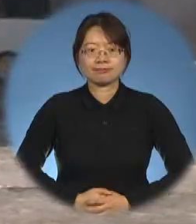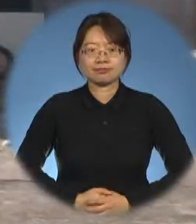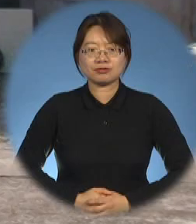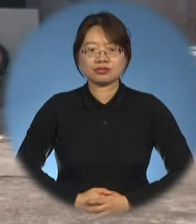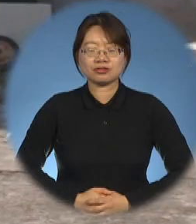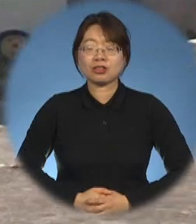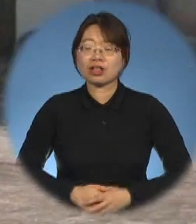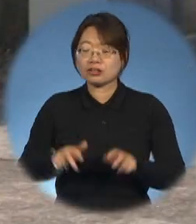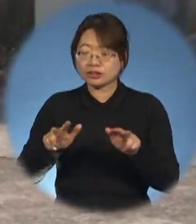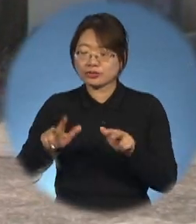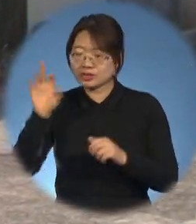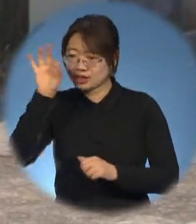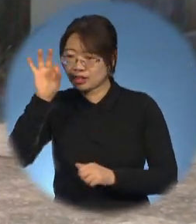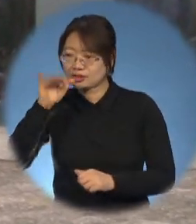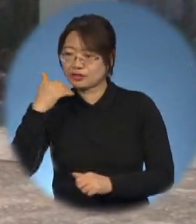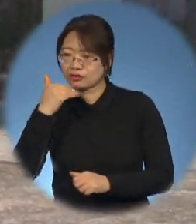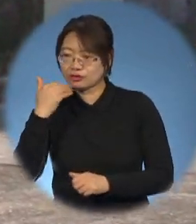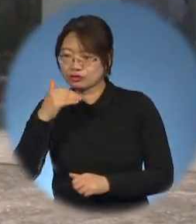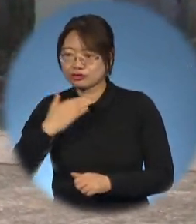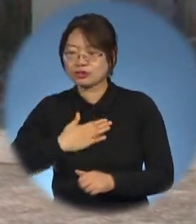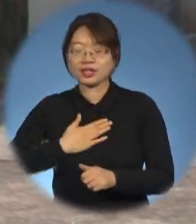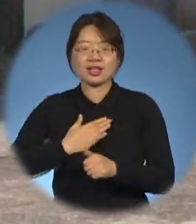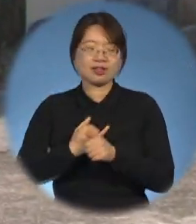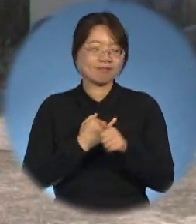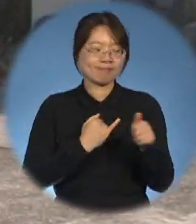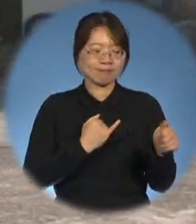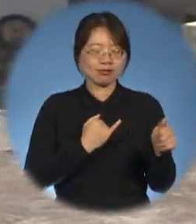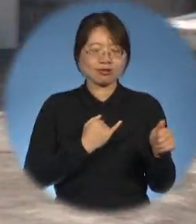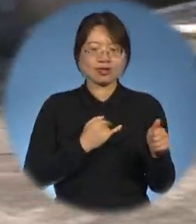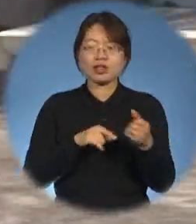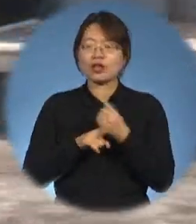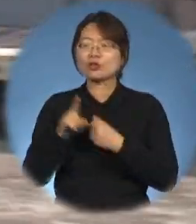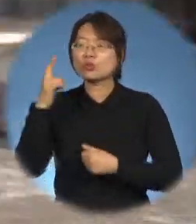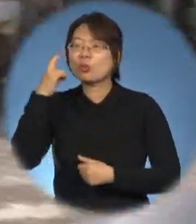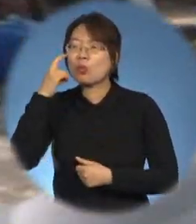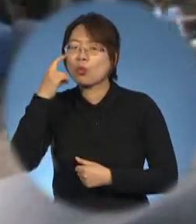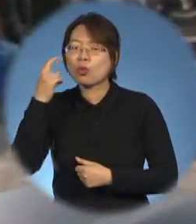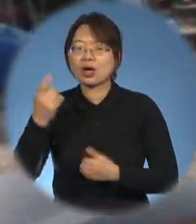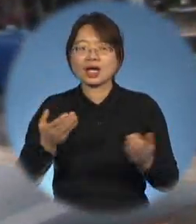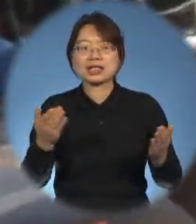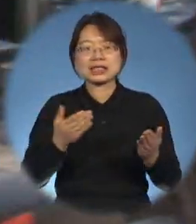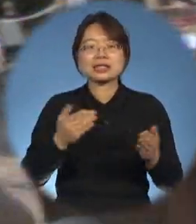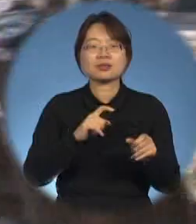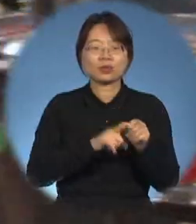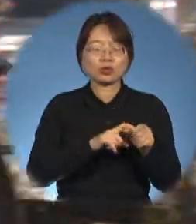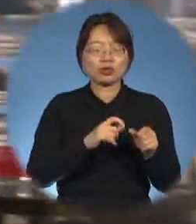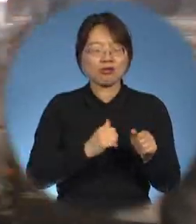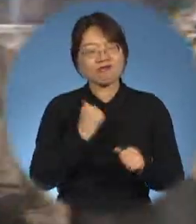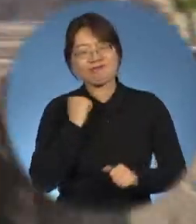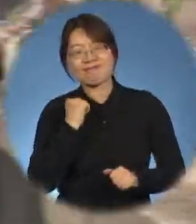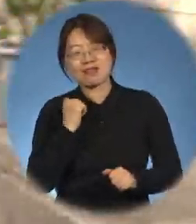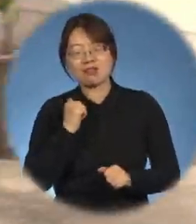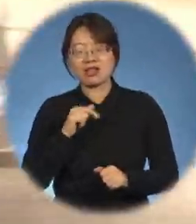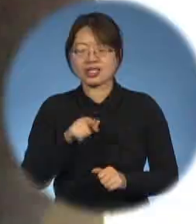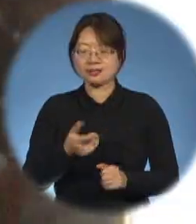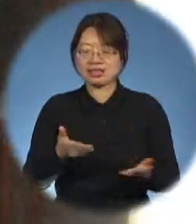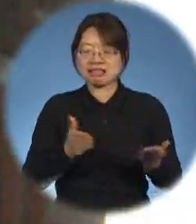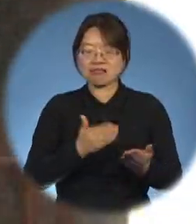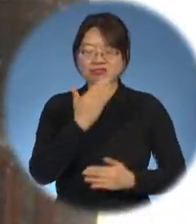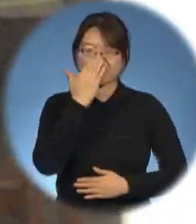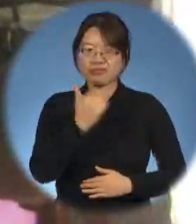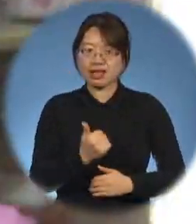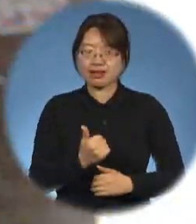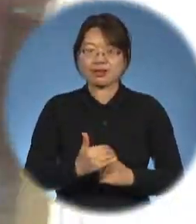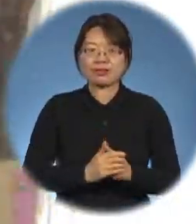직 무 찾으시는 거에요 우리 영감 입니다 왜요 이르러 마다 흑 실험